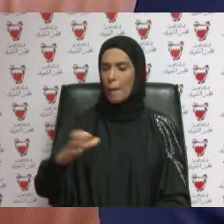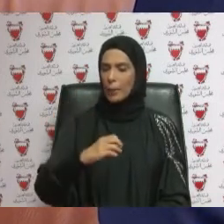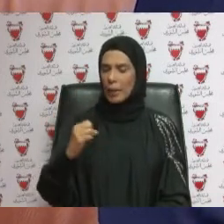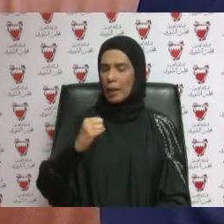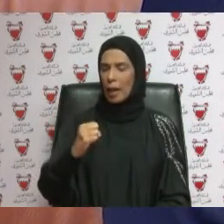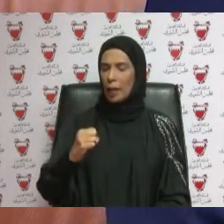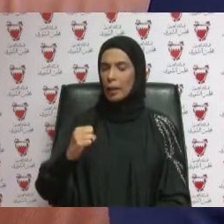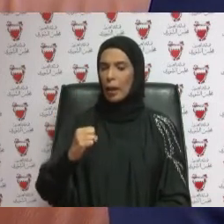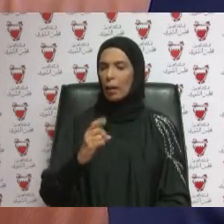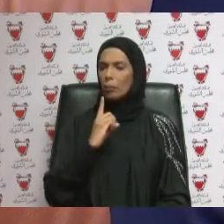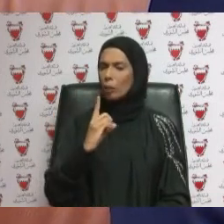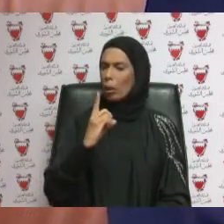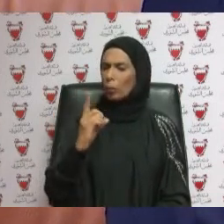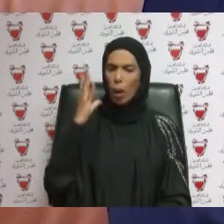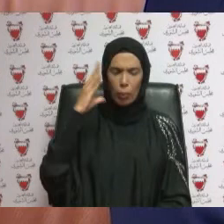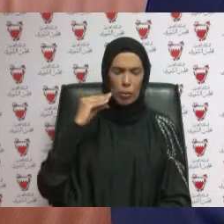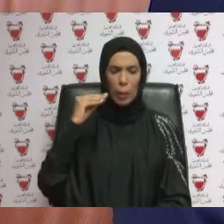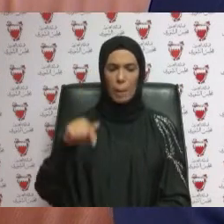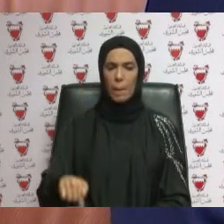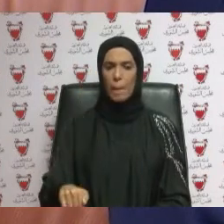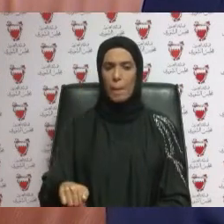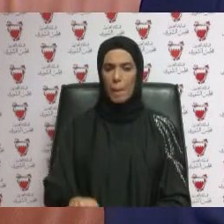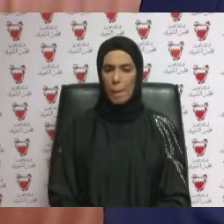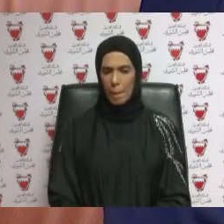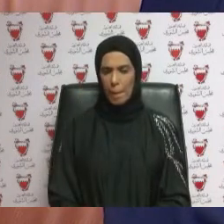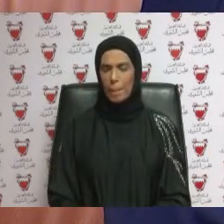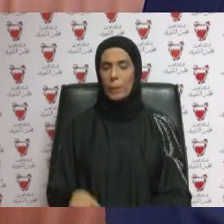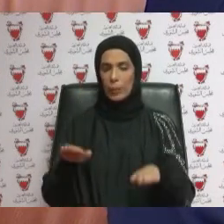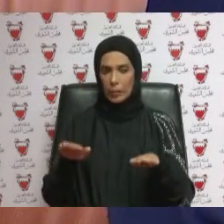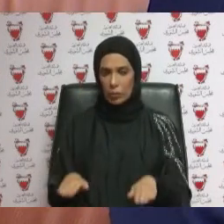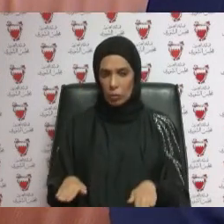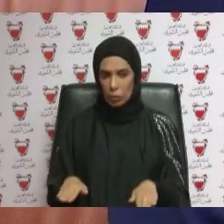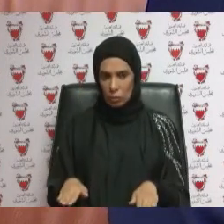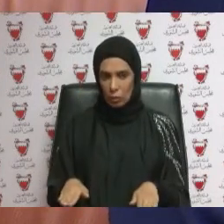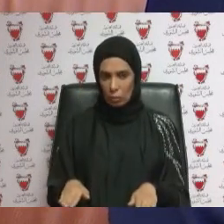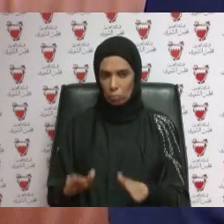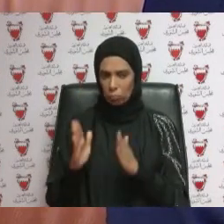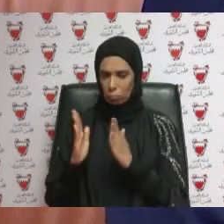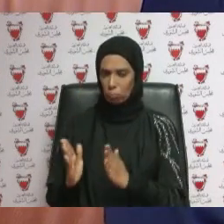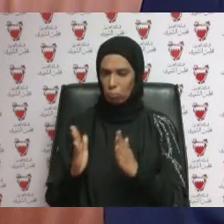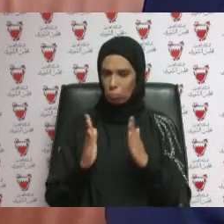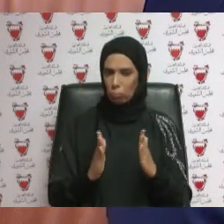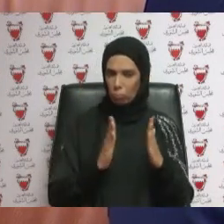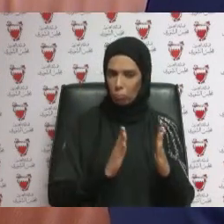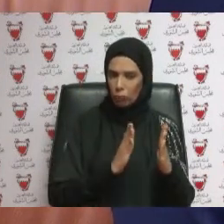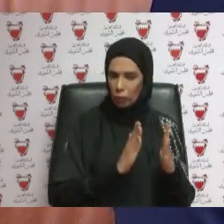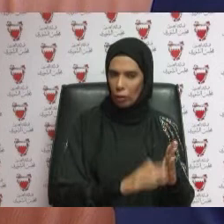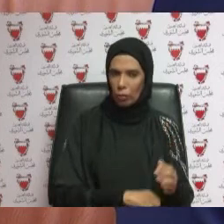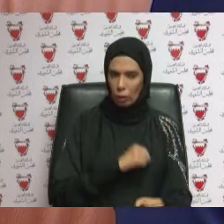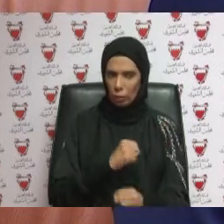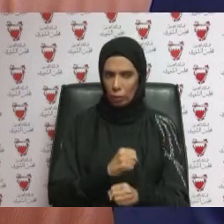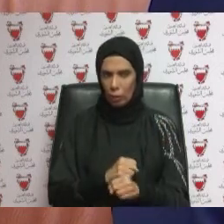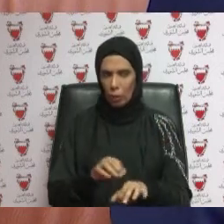هي متطلبات أو الحاجة الآن، لدرجة أن المجلس يعني من كثر ما هو منظم في إنفاذ وتنفيذ